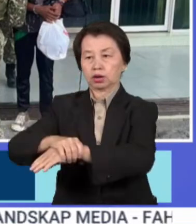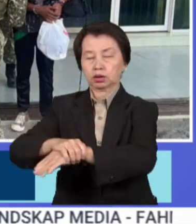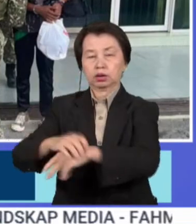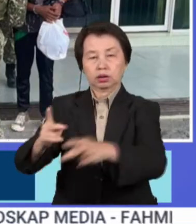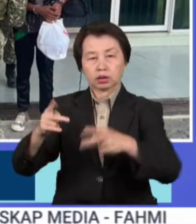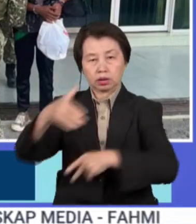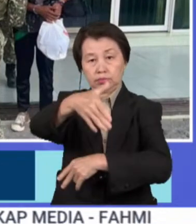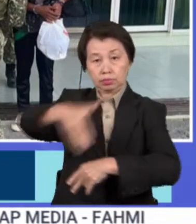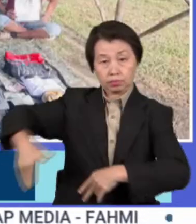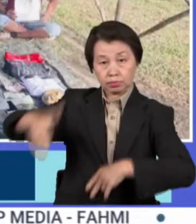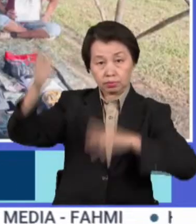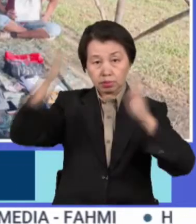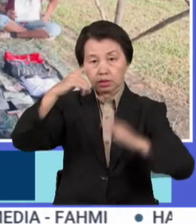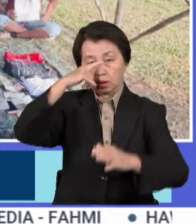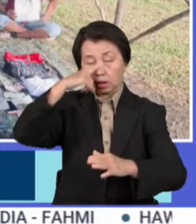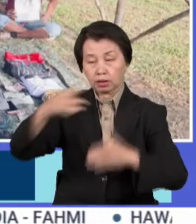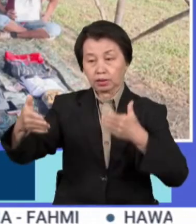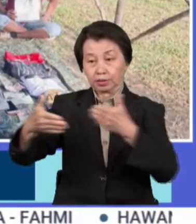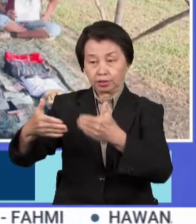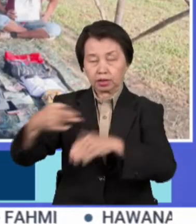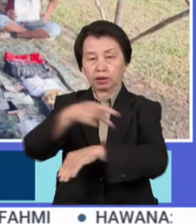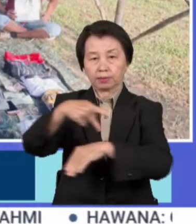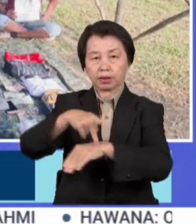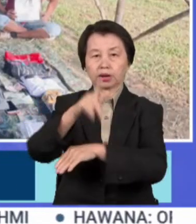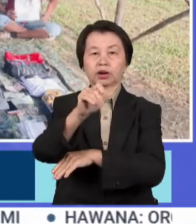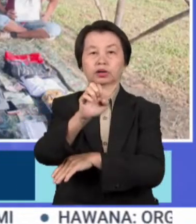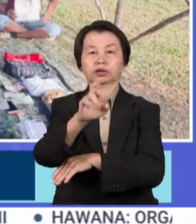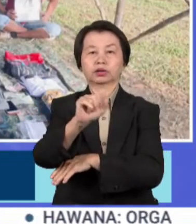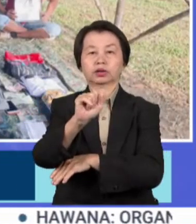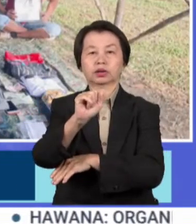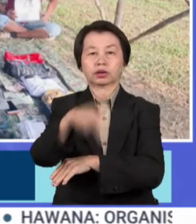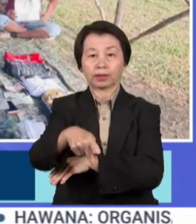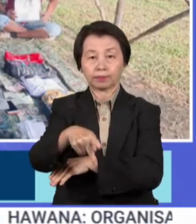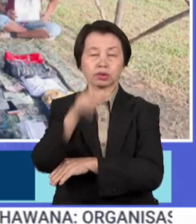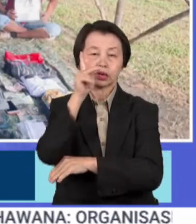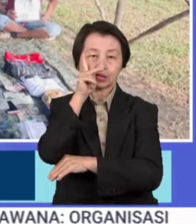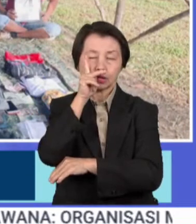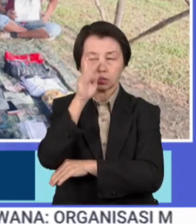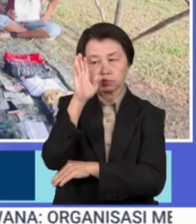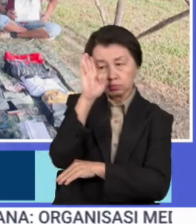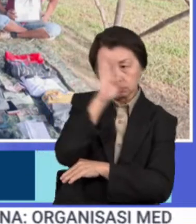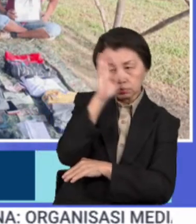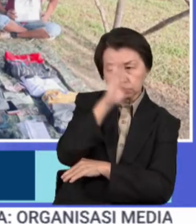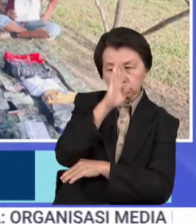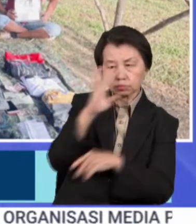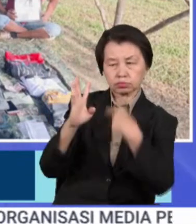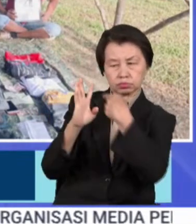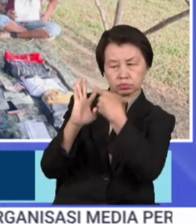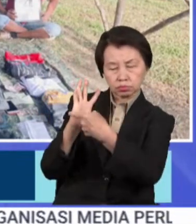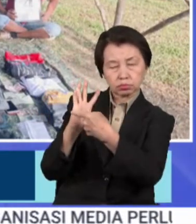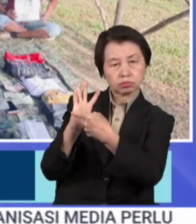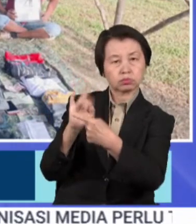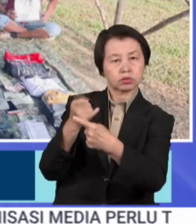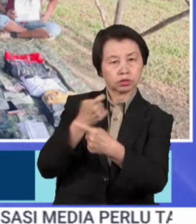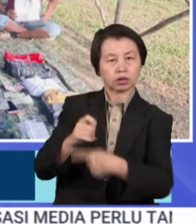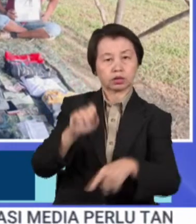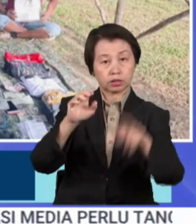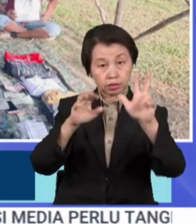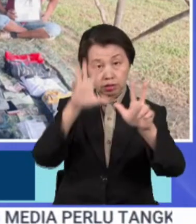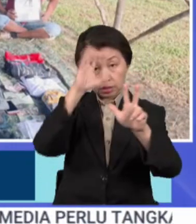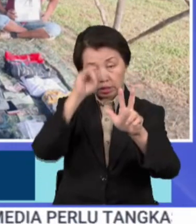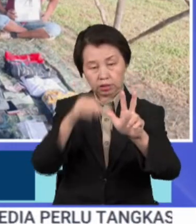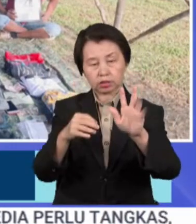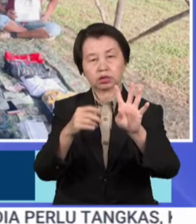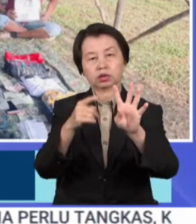sepadan Malaysia-Thailand berdekatan Padang Terap, Kedah. Bertindak atas maklumat perisikan, kesemua parti terdiri daripada 3 lelaki